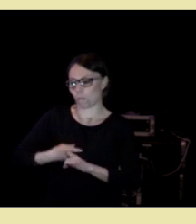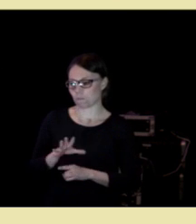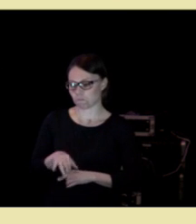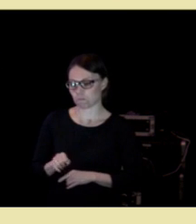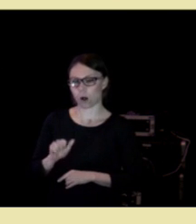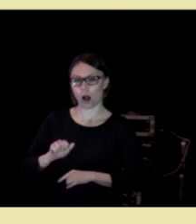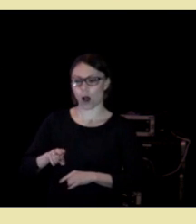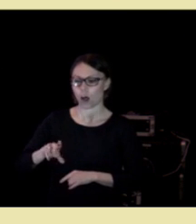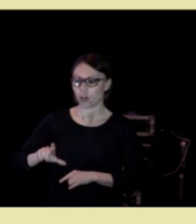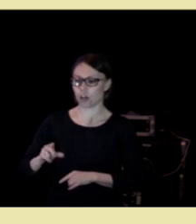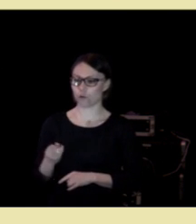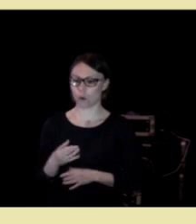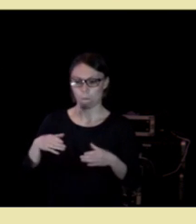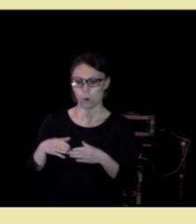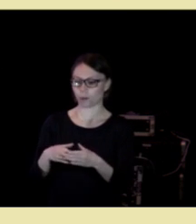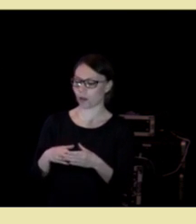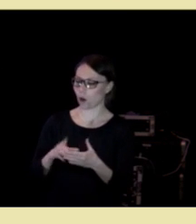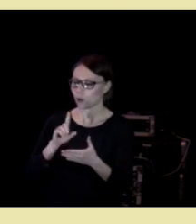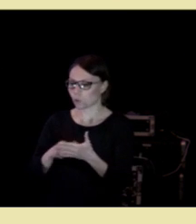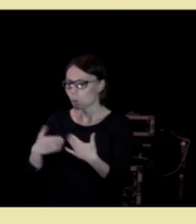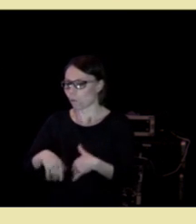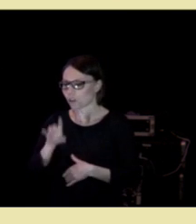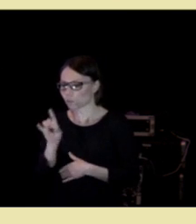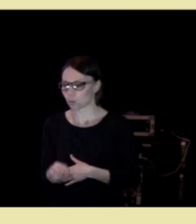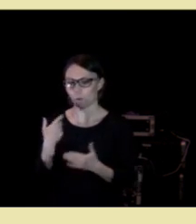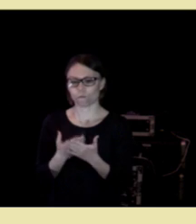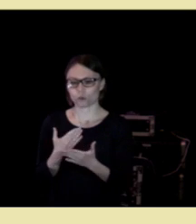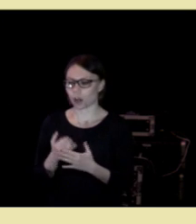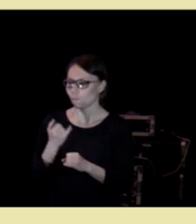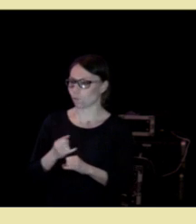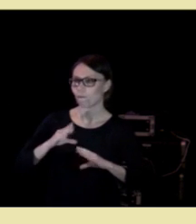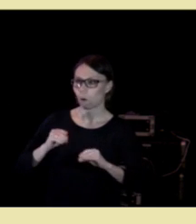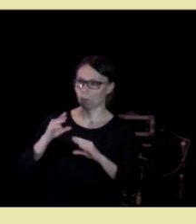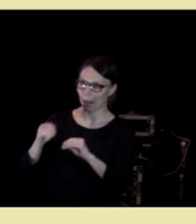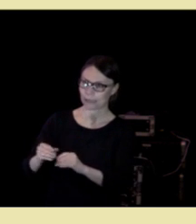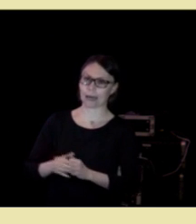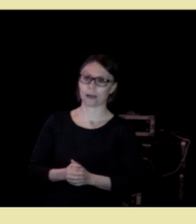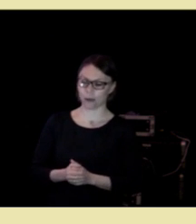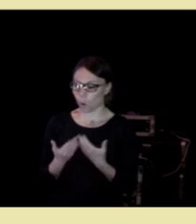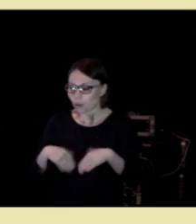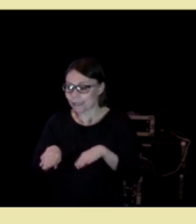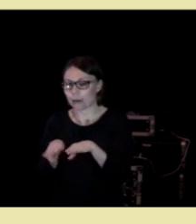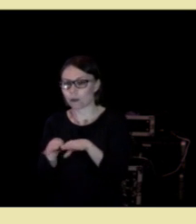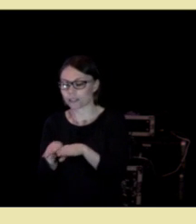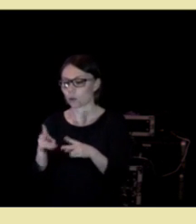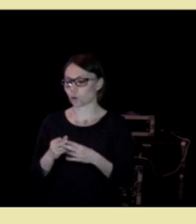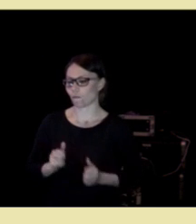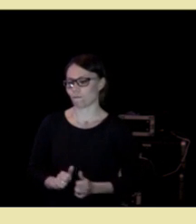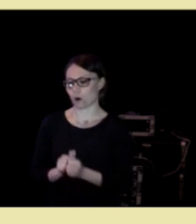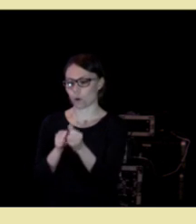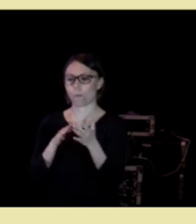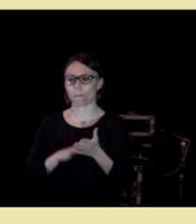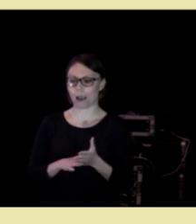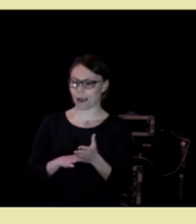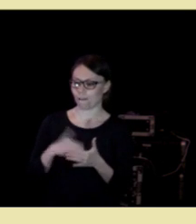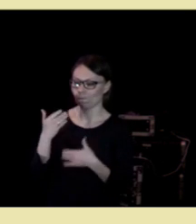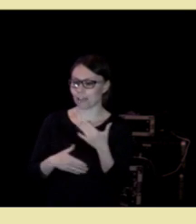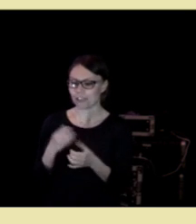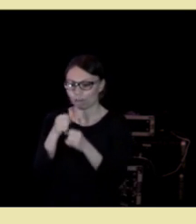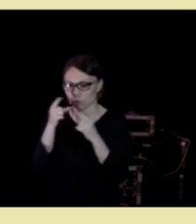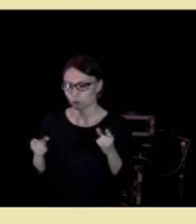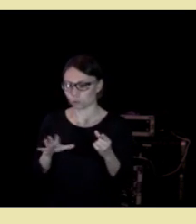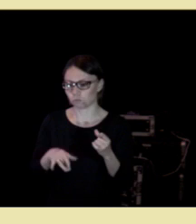ALU-møtet, og ba om spørsmål og forslag til forbedringer og tilpassninger, og så fulgte de opp med videre